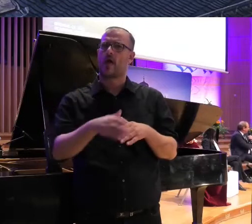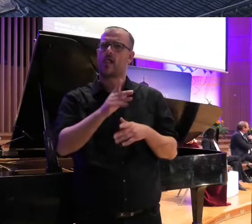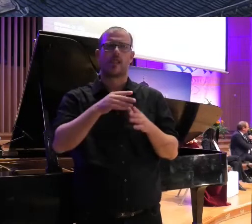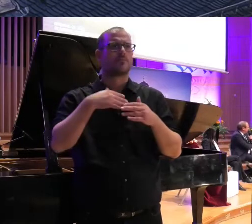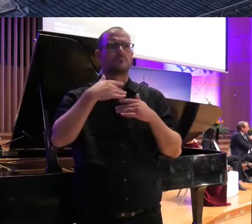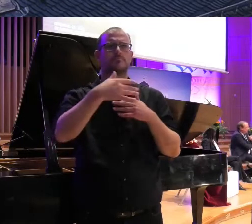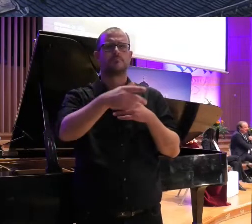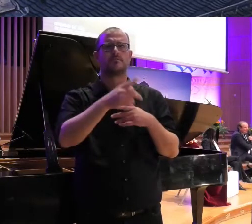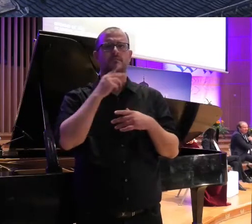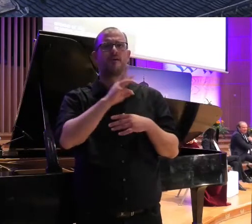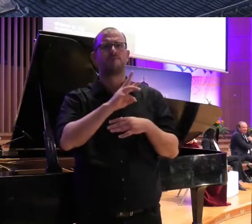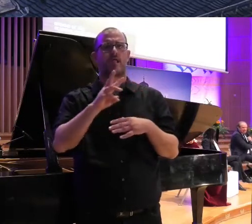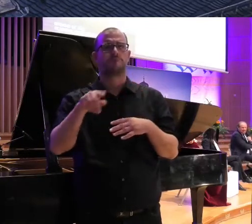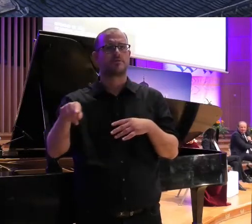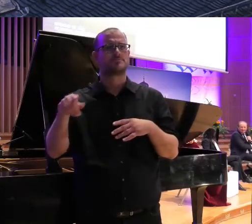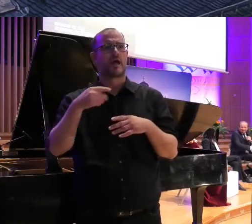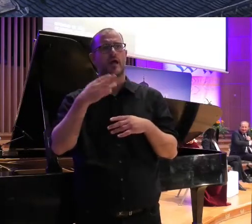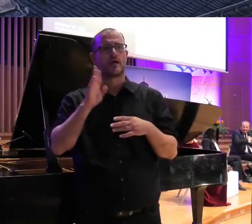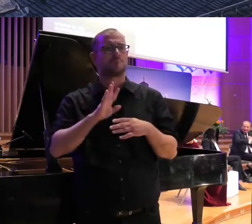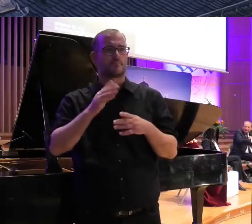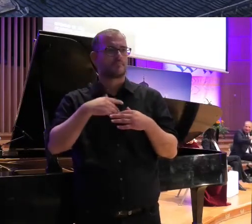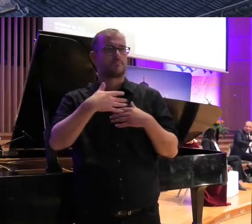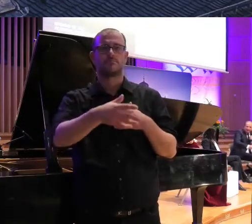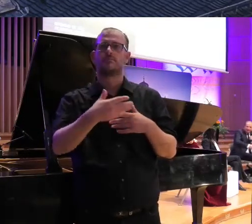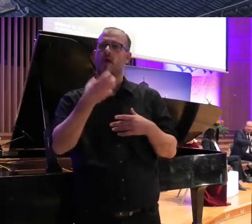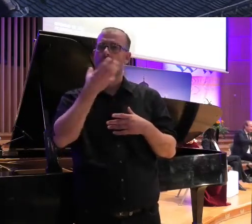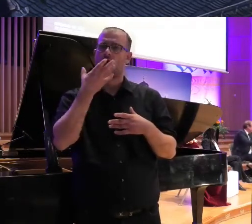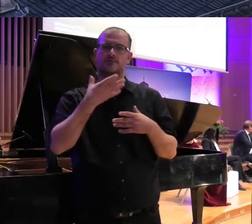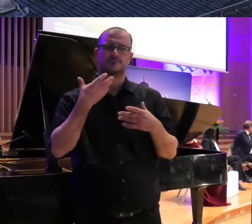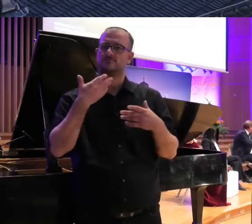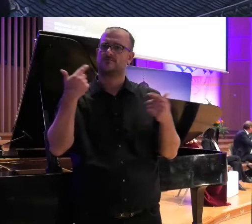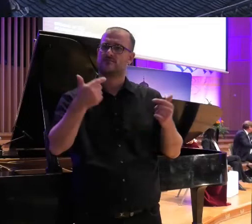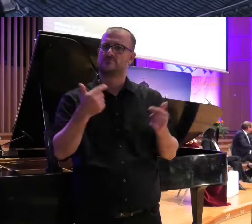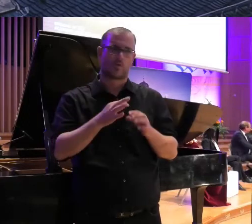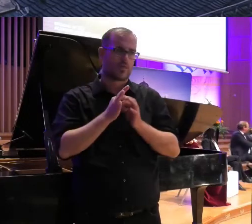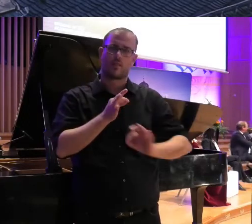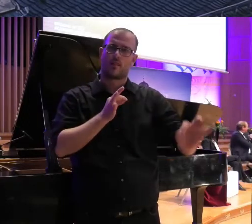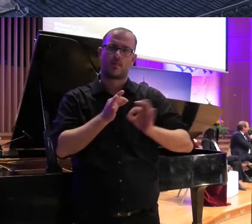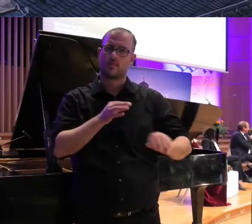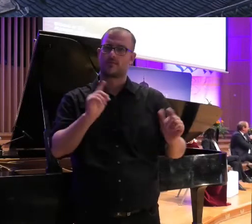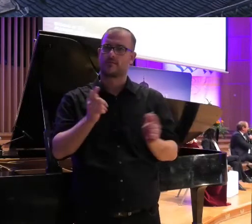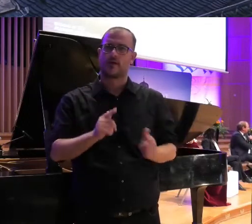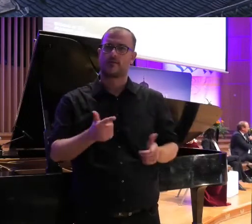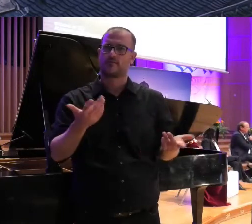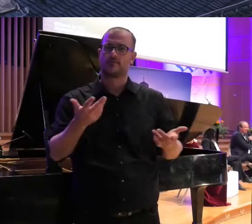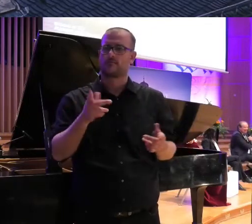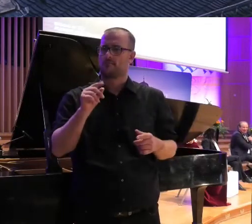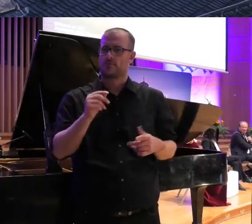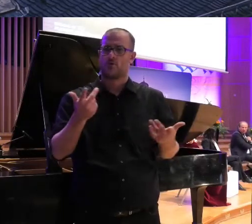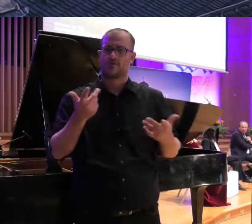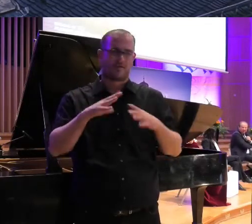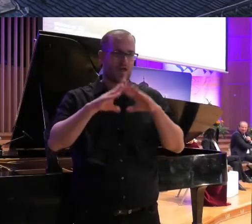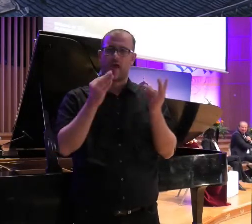hinter Walporzheim gibt es keine Gasversorgung in dem Sinne über Pipelines etc. Das hat im Grunde genommen